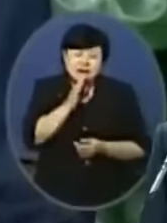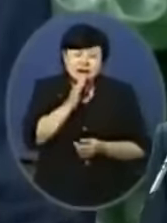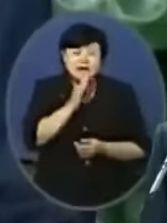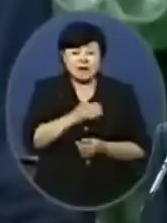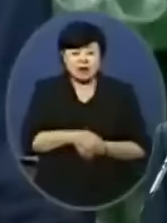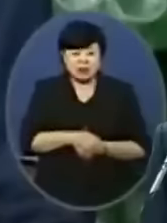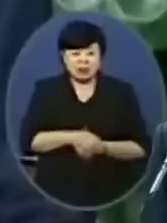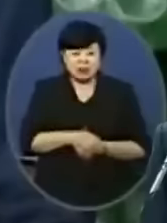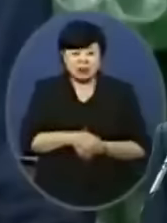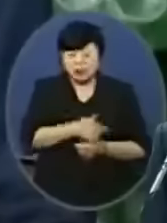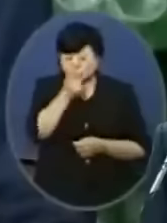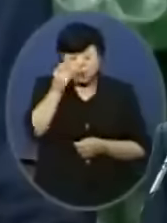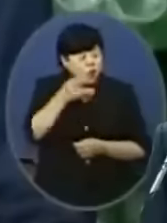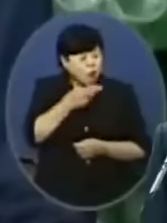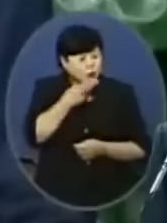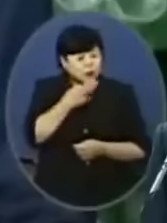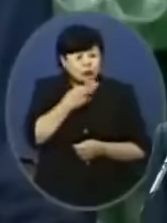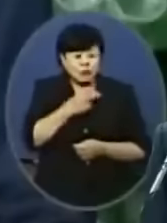무엇이 부족하겠습니까?